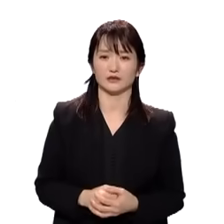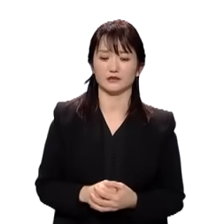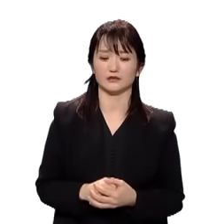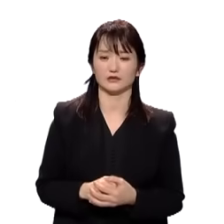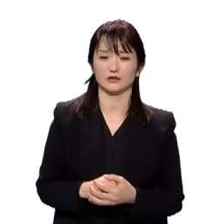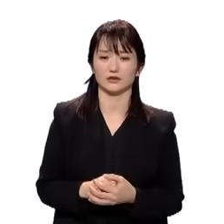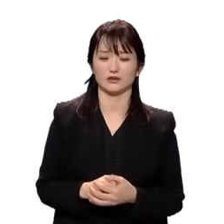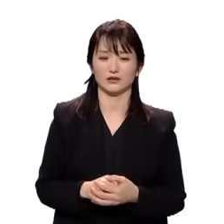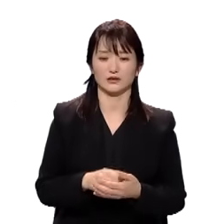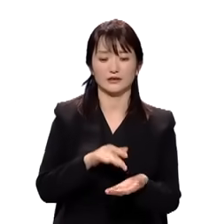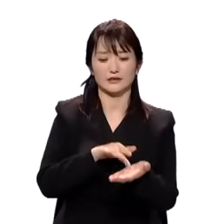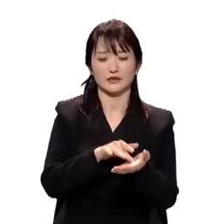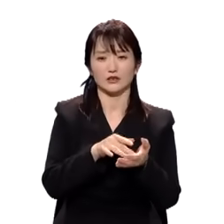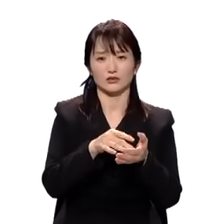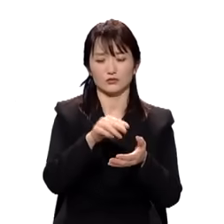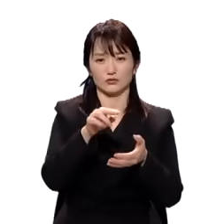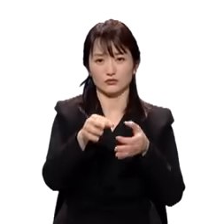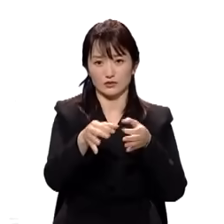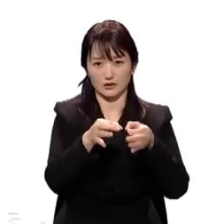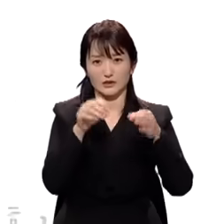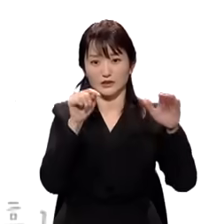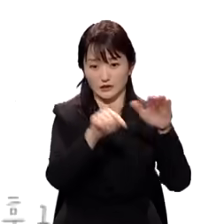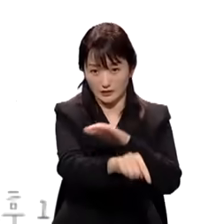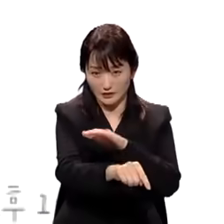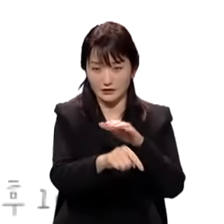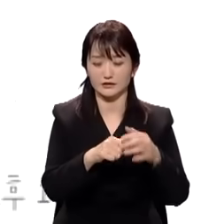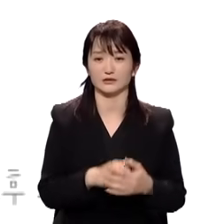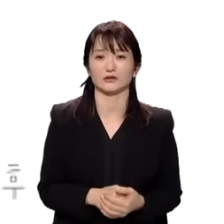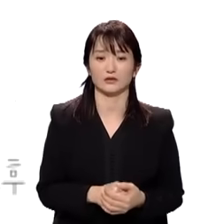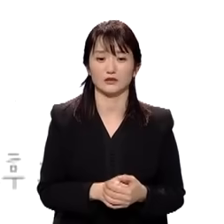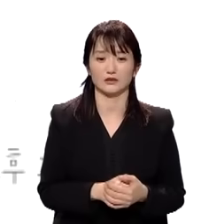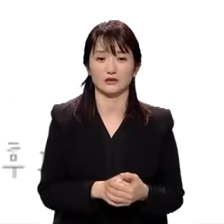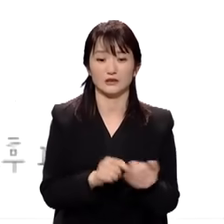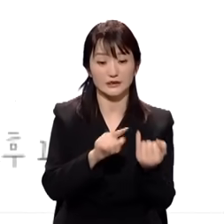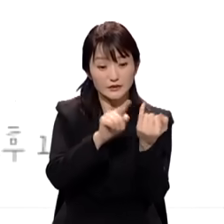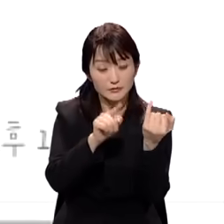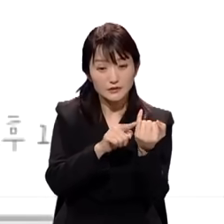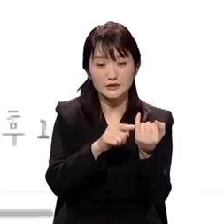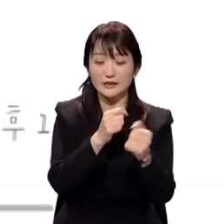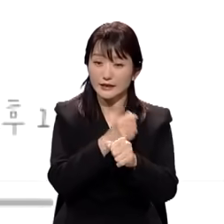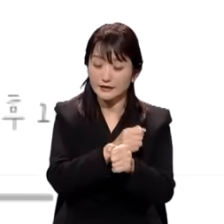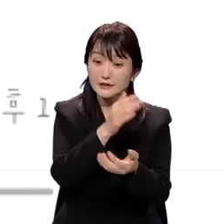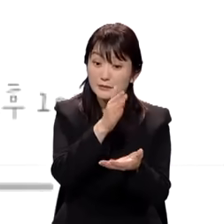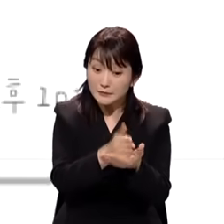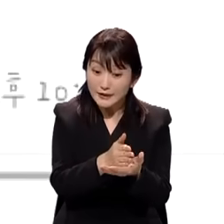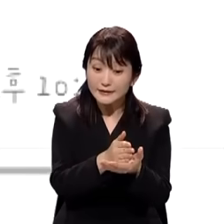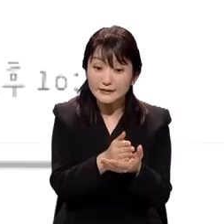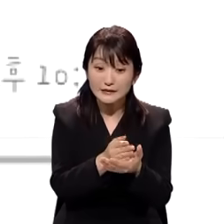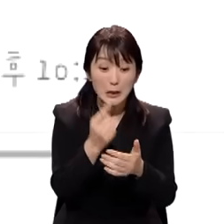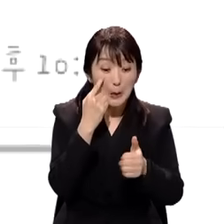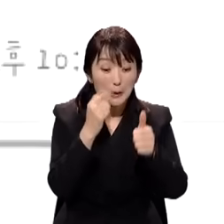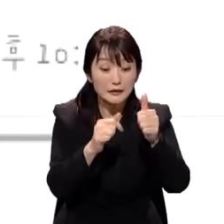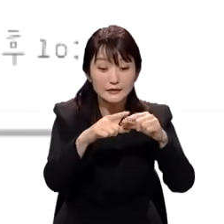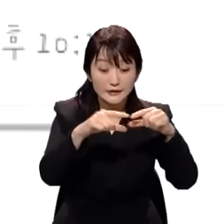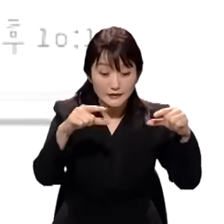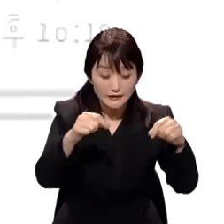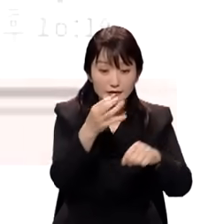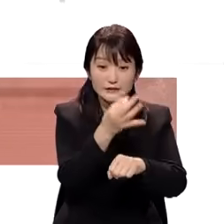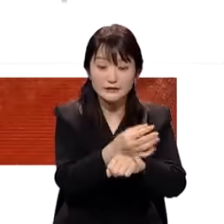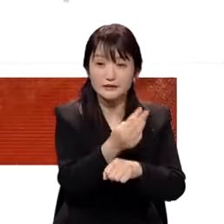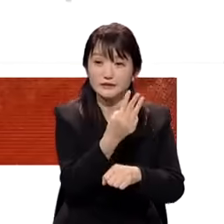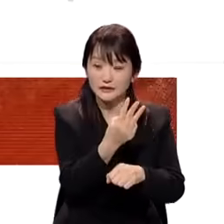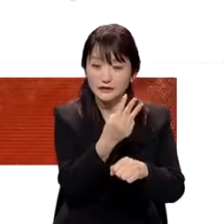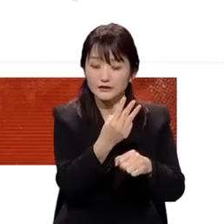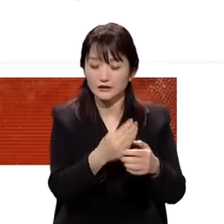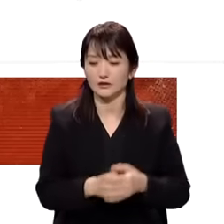3개를 구매를 해서 마침 테스트를 해보니까 2개가 양성이 나오니까 얼마나 좋았겠습니까? 크리스마스 선물처럼 반가운 마음에 그다음에